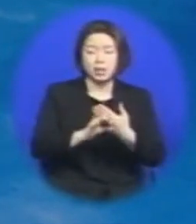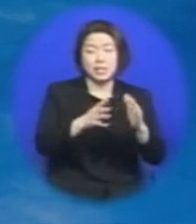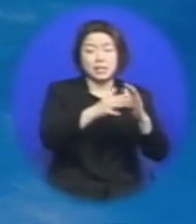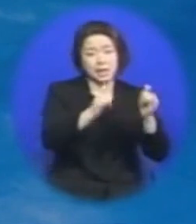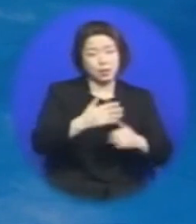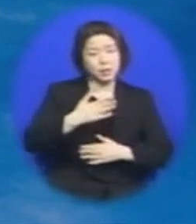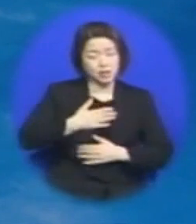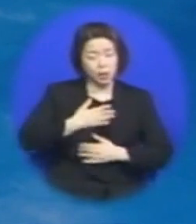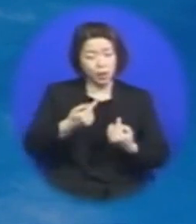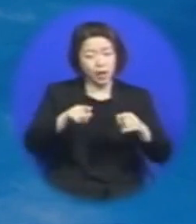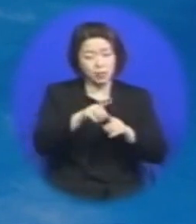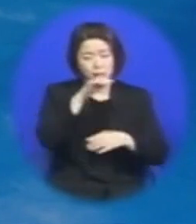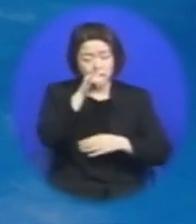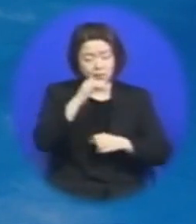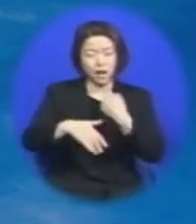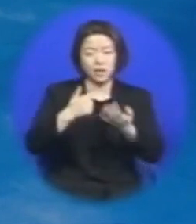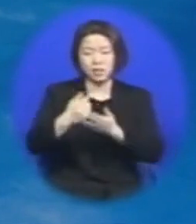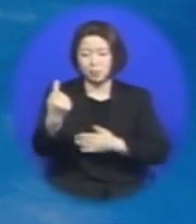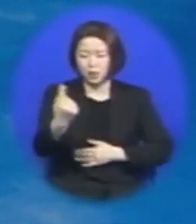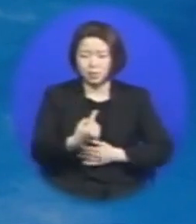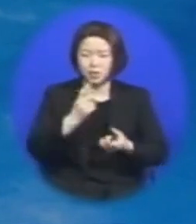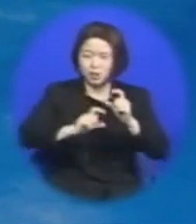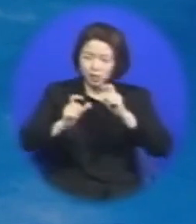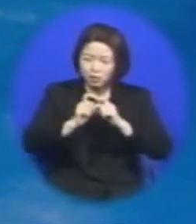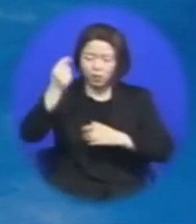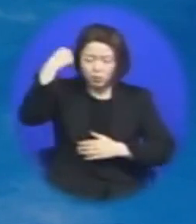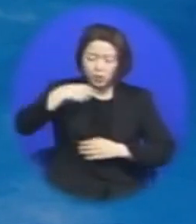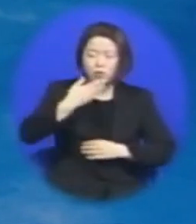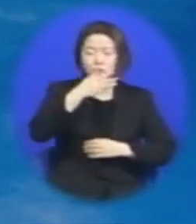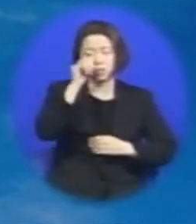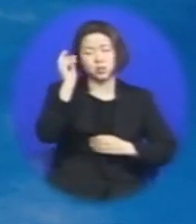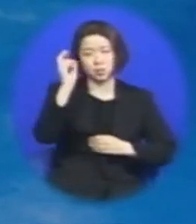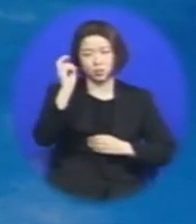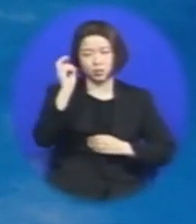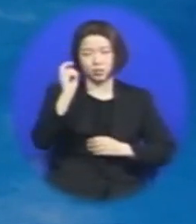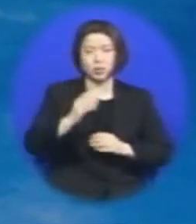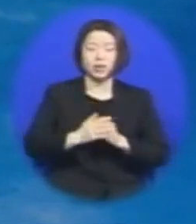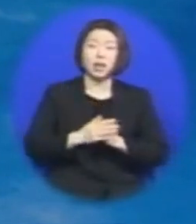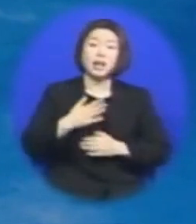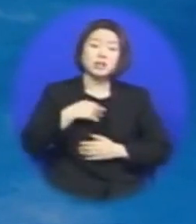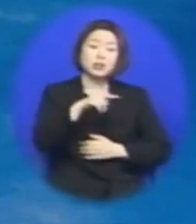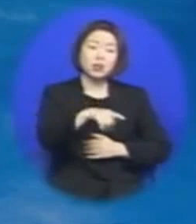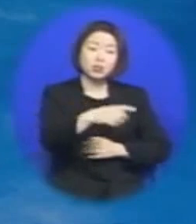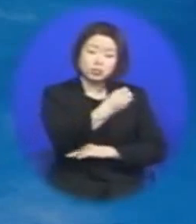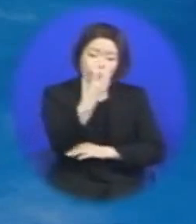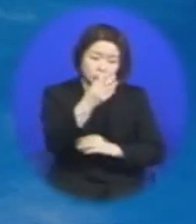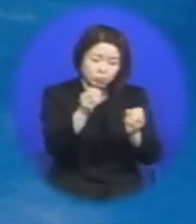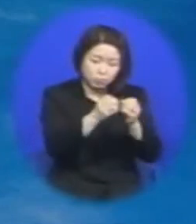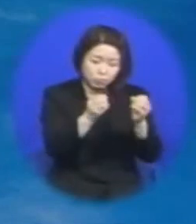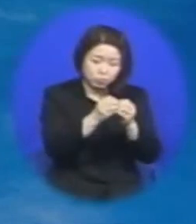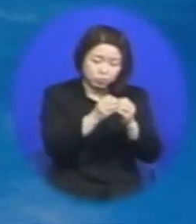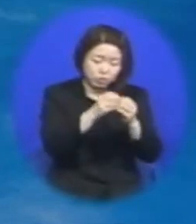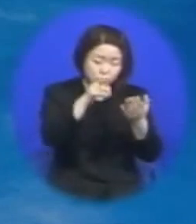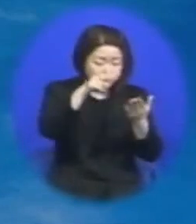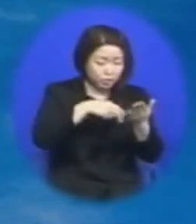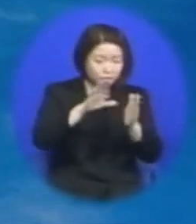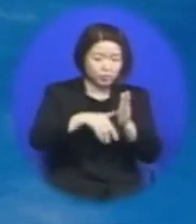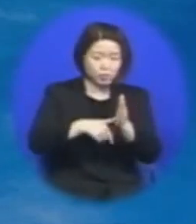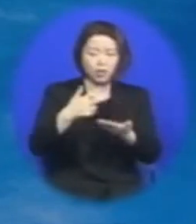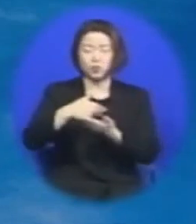더 느낄 수 있었을 것입니다 제가 그 기사를 읽으면서 주님이 꼭 저에게 말씀하시는